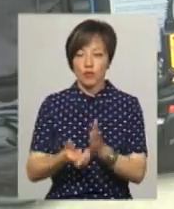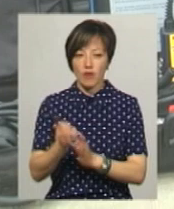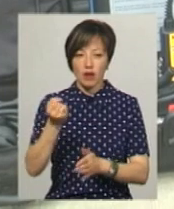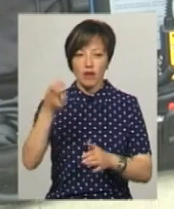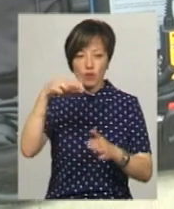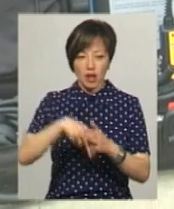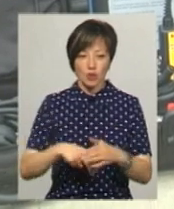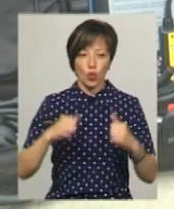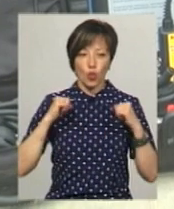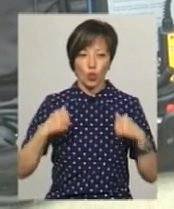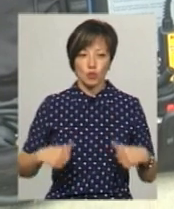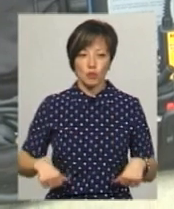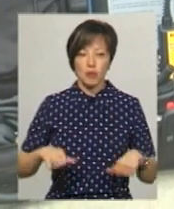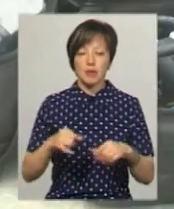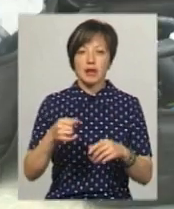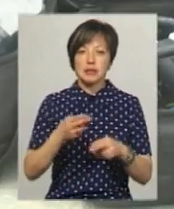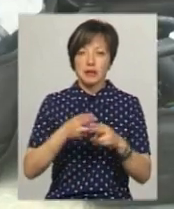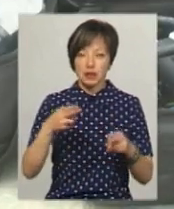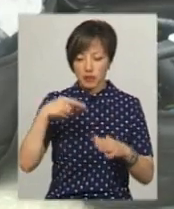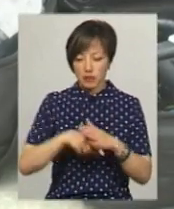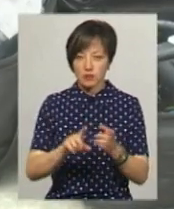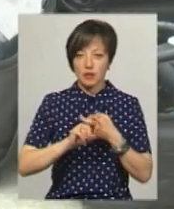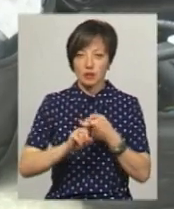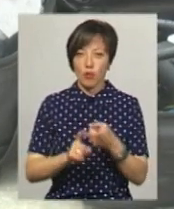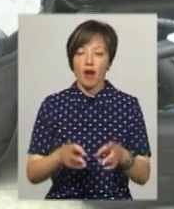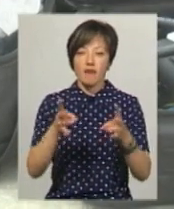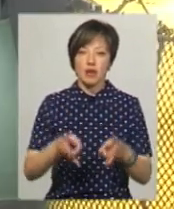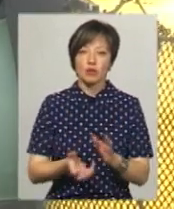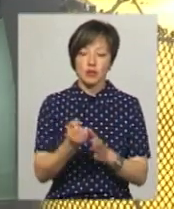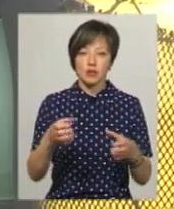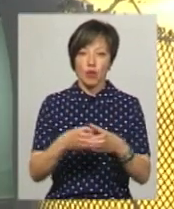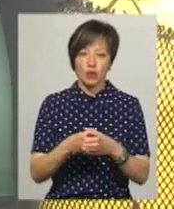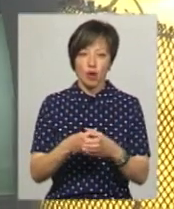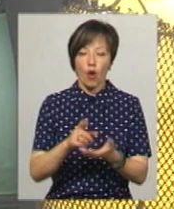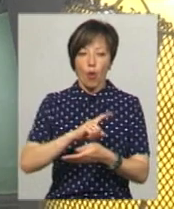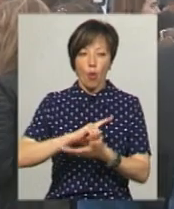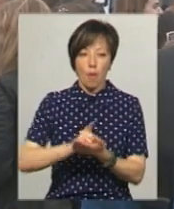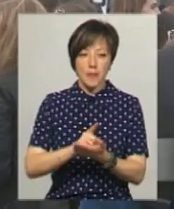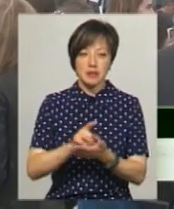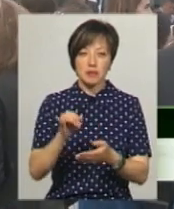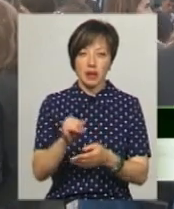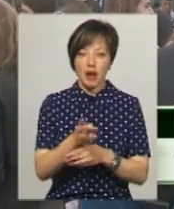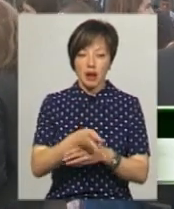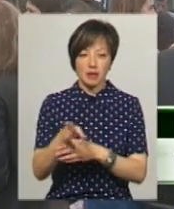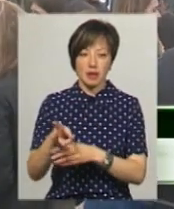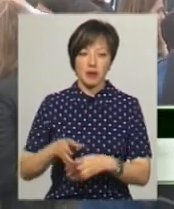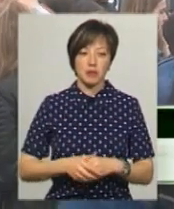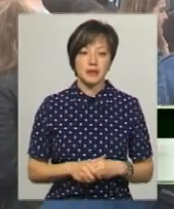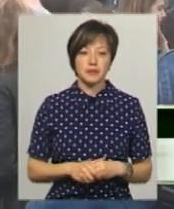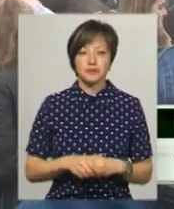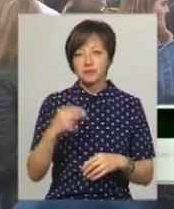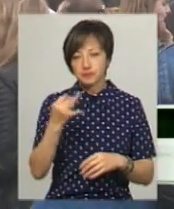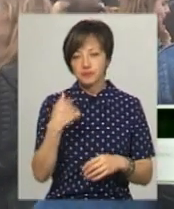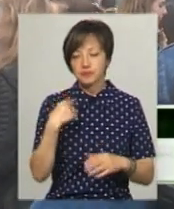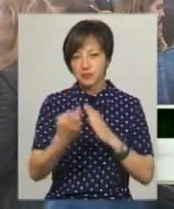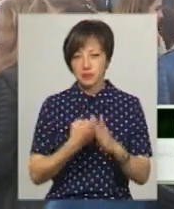водолазними гідрокостюмами, станціями підводного зв'язку аварійно-рятувального загону, підводними компасами та ліхтарями. Мені було цікаво, я дізнався,